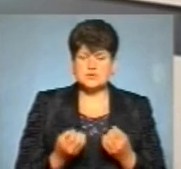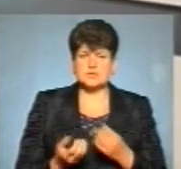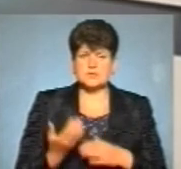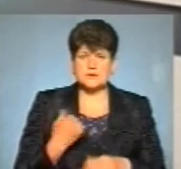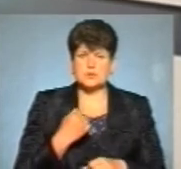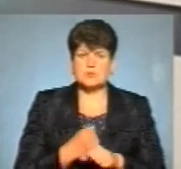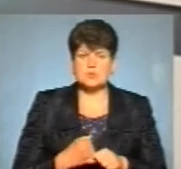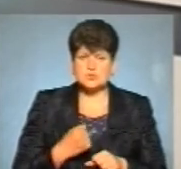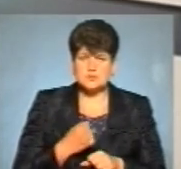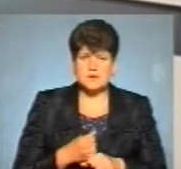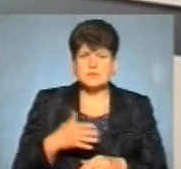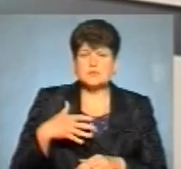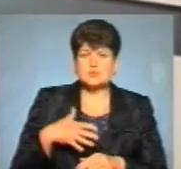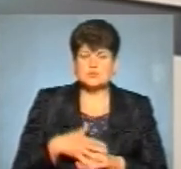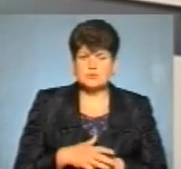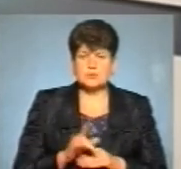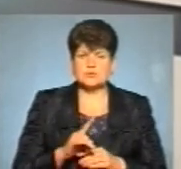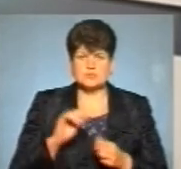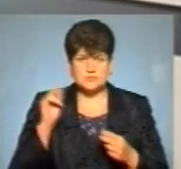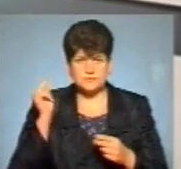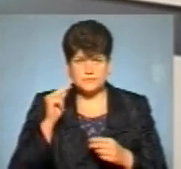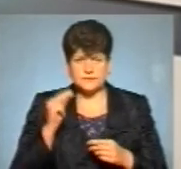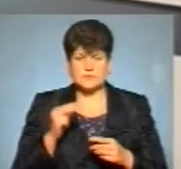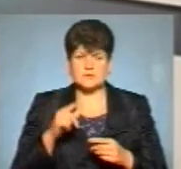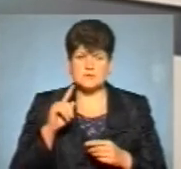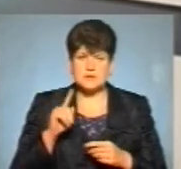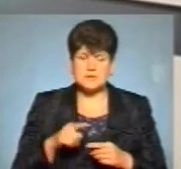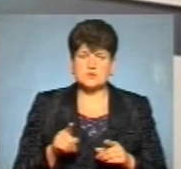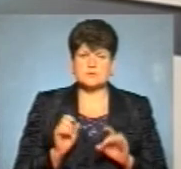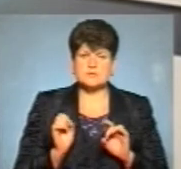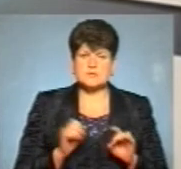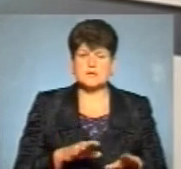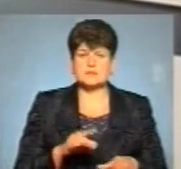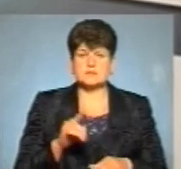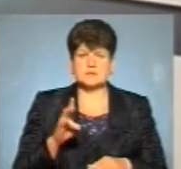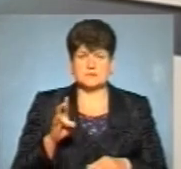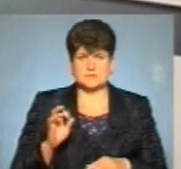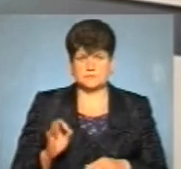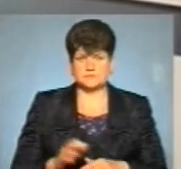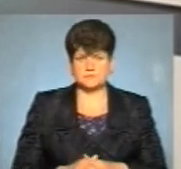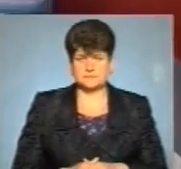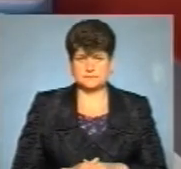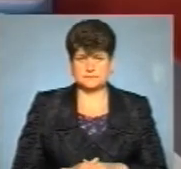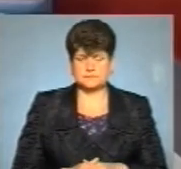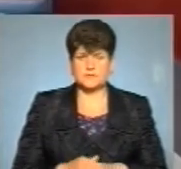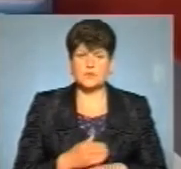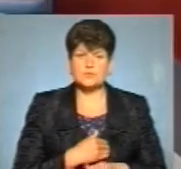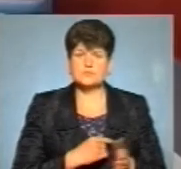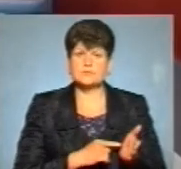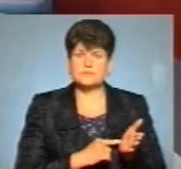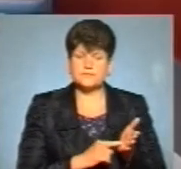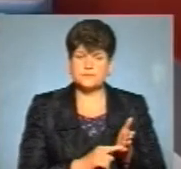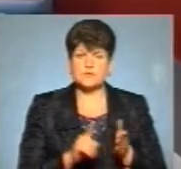допрацювати і зрозуміло, що засвоїти певні знання для того, щоб здати зовнішнє незалежне оцінювання. Хочу зазначити,